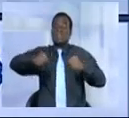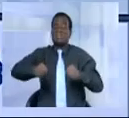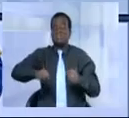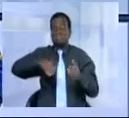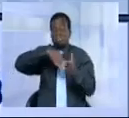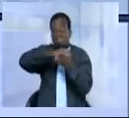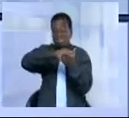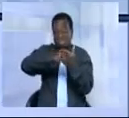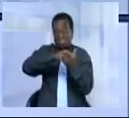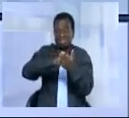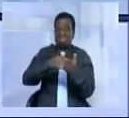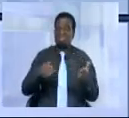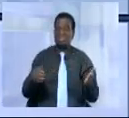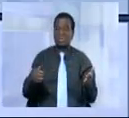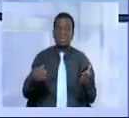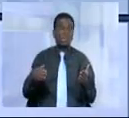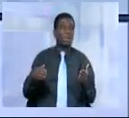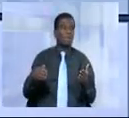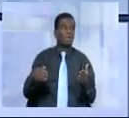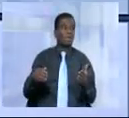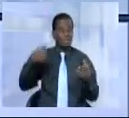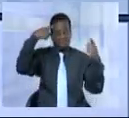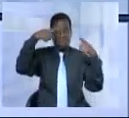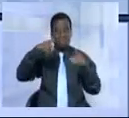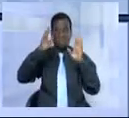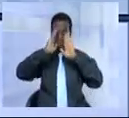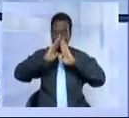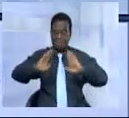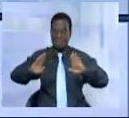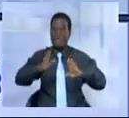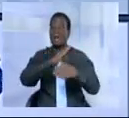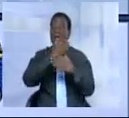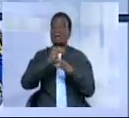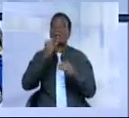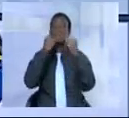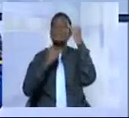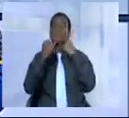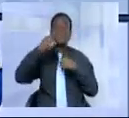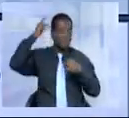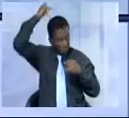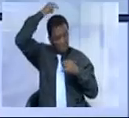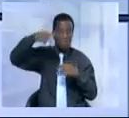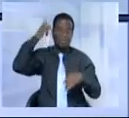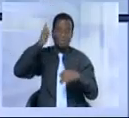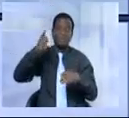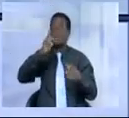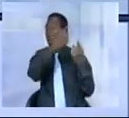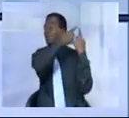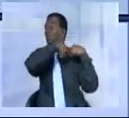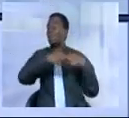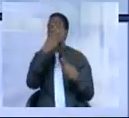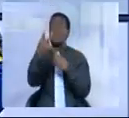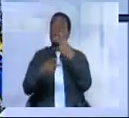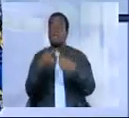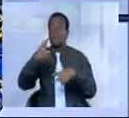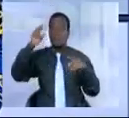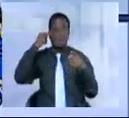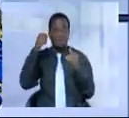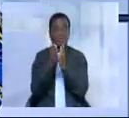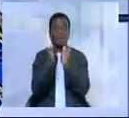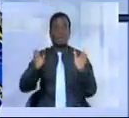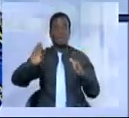vitaux ayant été atteints. Les accords de paix entre Israël et la Palestine sont menacés depuis la visite d'État du secrétaire